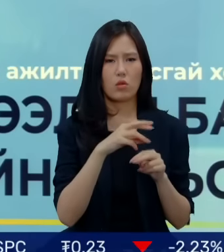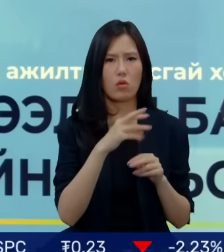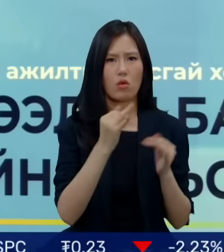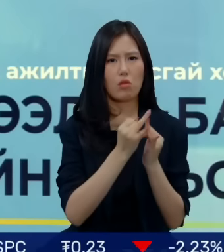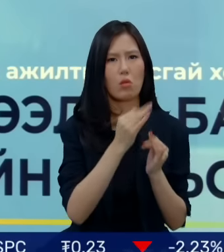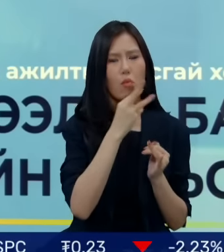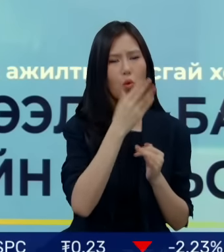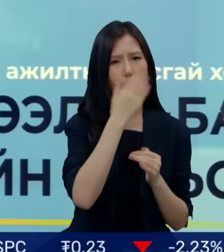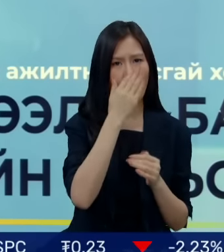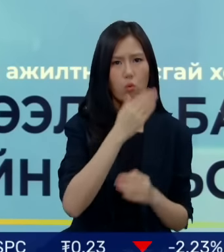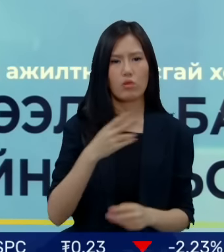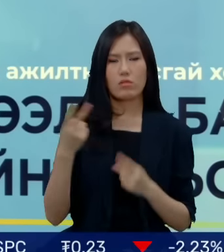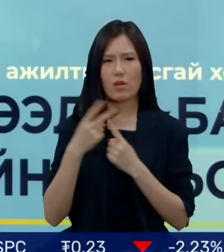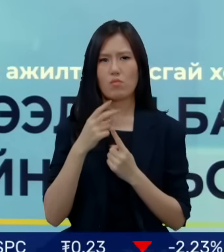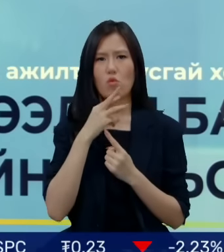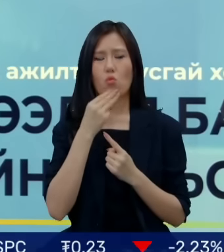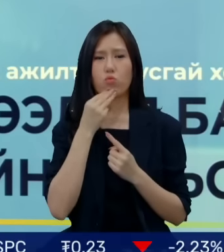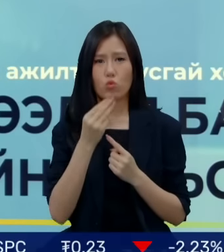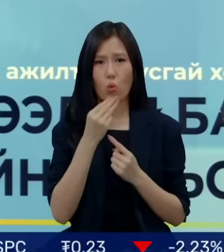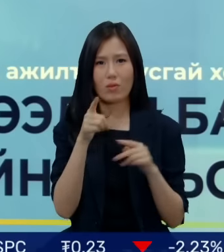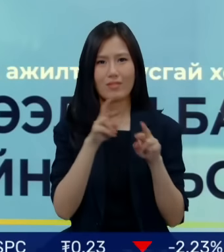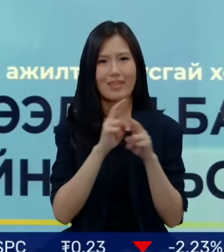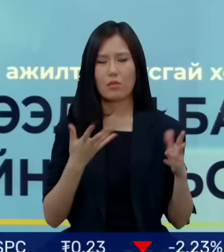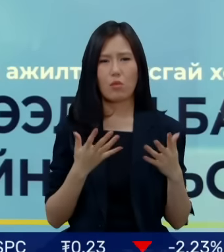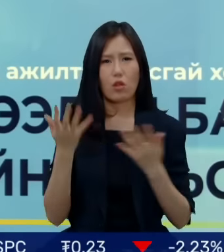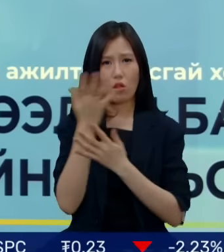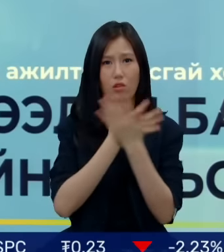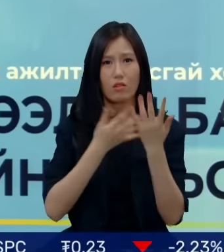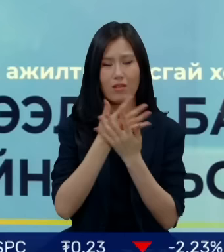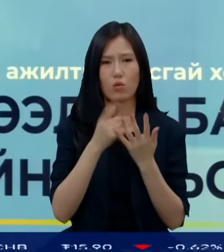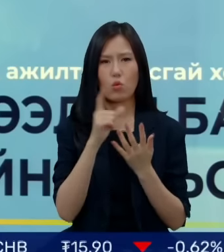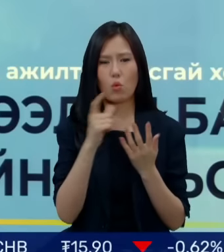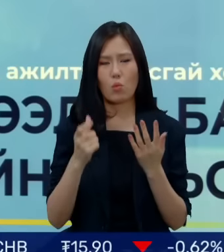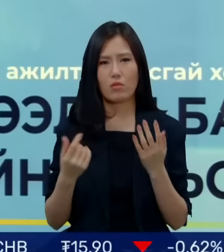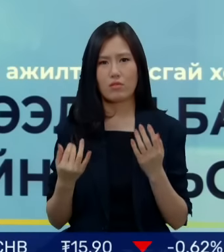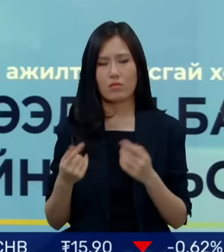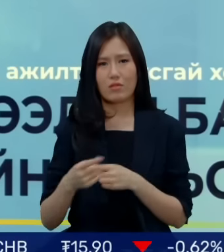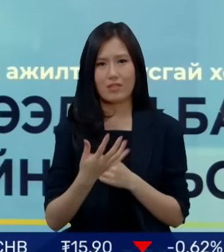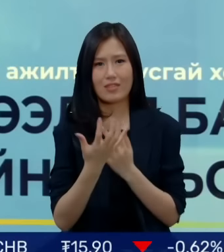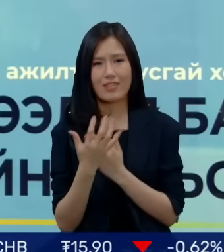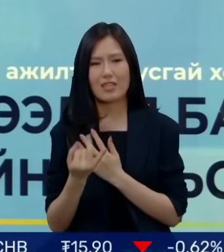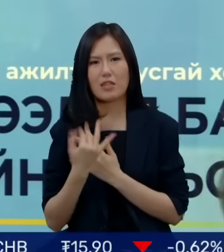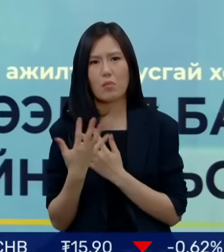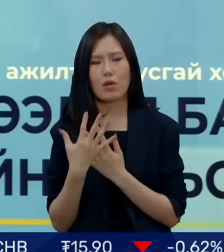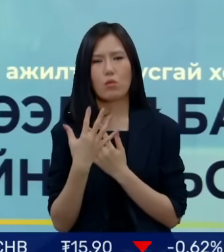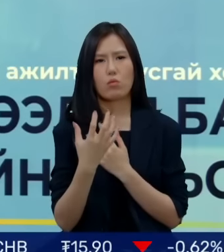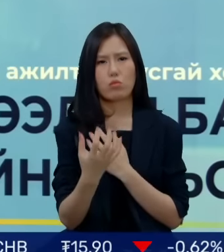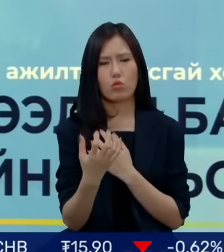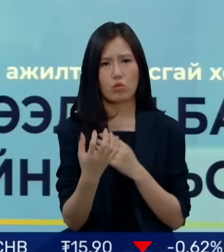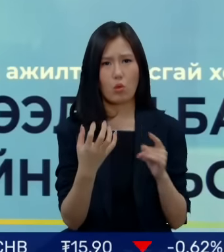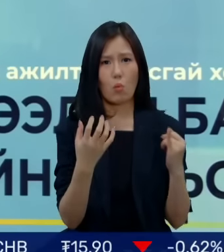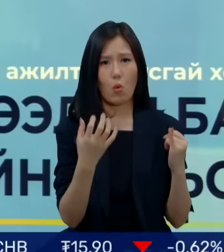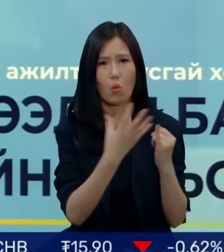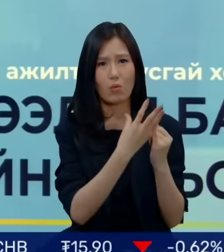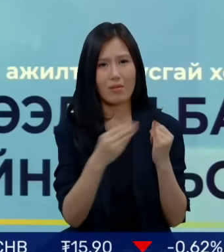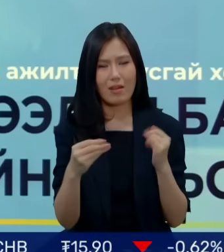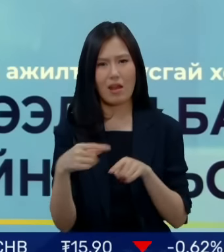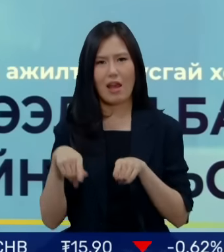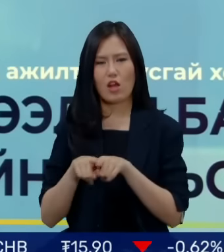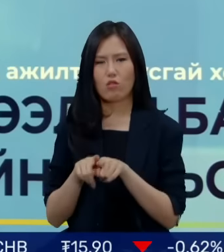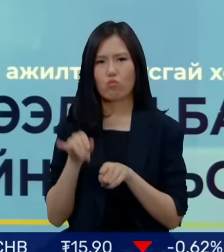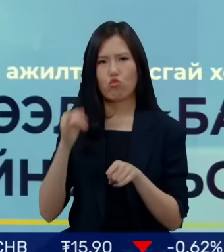сэтгүүл зүйн салбарт бас ихтгэл үнэмшлийн асуудал тулгамдж байгаа. Өөрөөр хэлбэл сэтгүүлчдийн хэвлэл мэдээллийн байгууллагуудын нэр хүнд буурах, ихтгэл үнэмшил